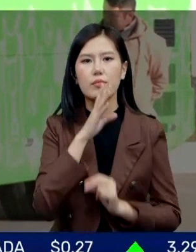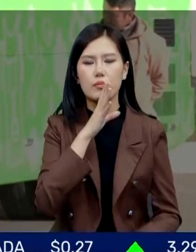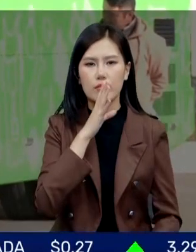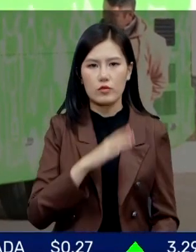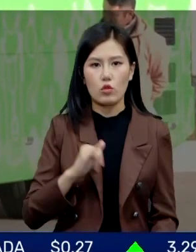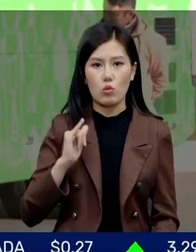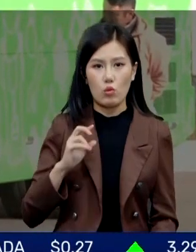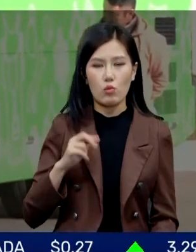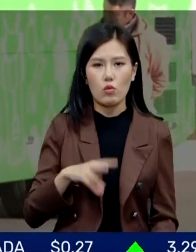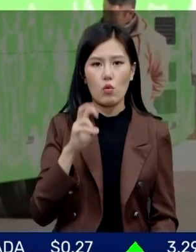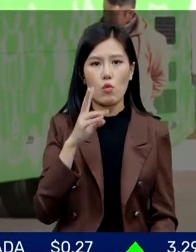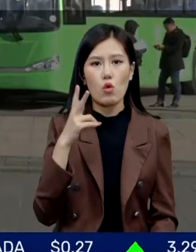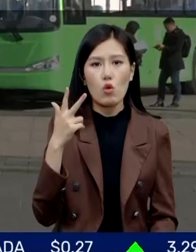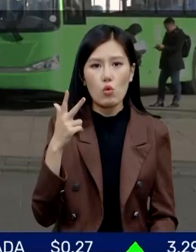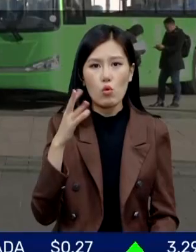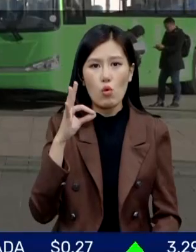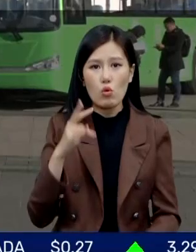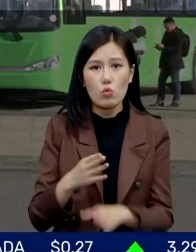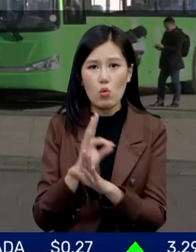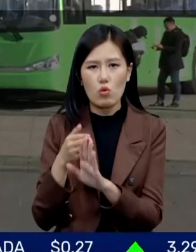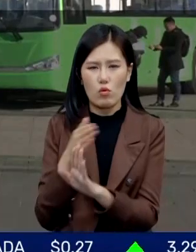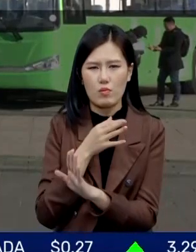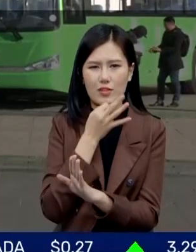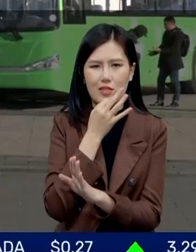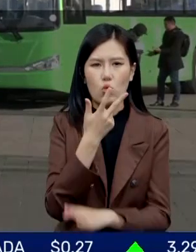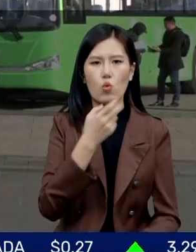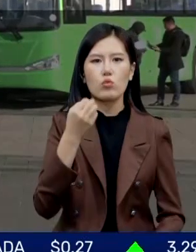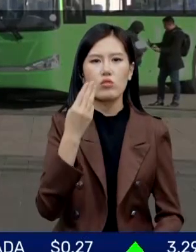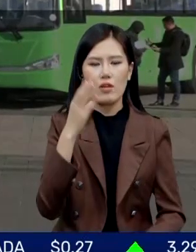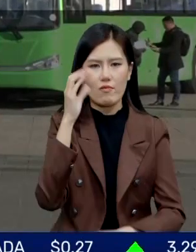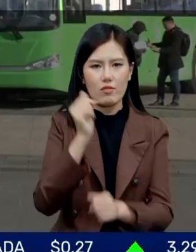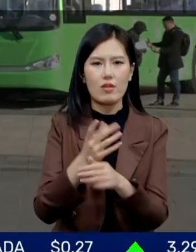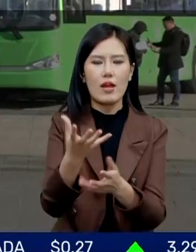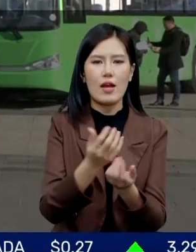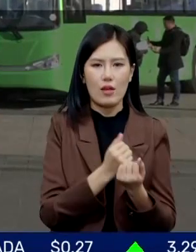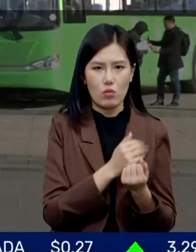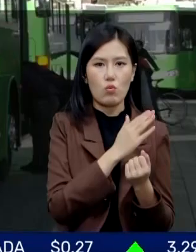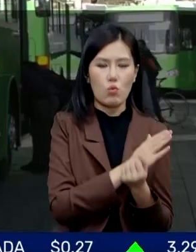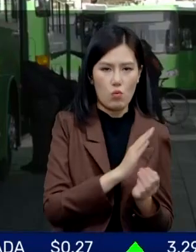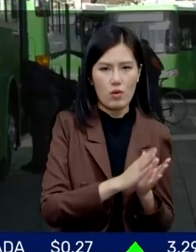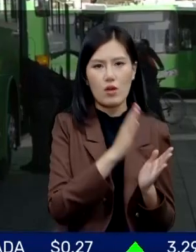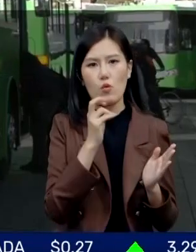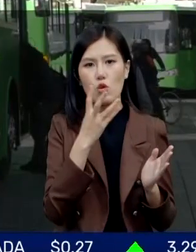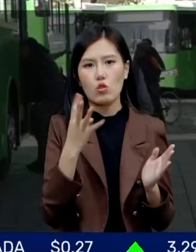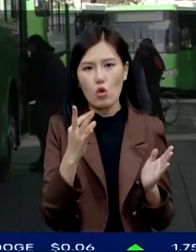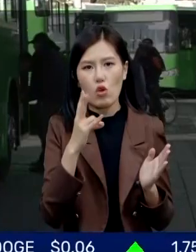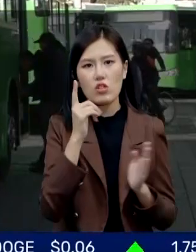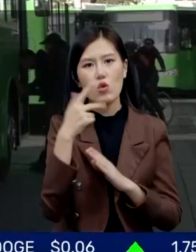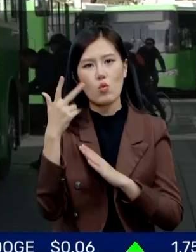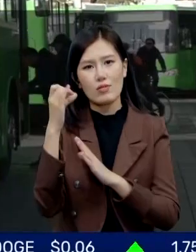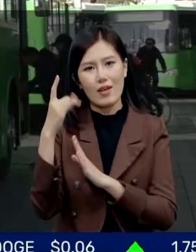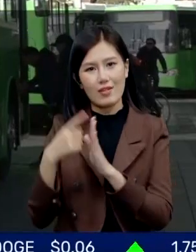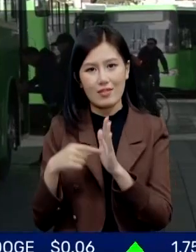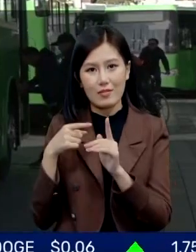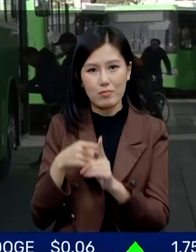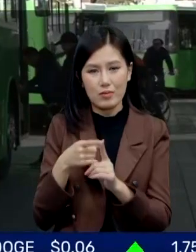Нийслэлийн зүгээс энэ ондоо багтааж 300 гаруй шинэ автобус оруулж ирэх төлөвлөгөөтэй байна. Харин үлдсэн 300 автобусыг эх оны 1-р удаа гэхэд нийтийн тээврт ашиглаж эхэлнэ гэсэн